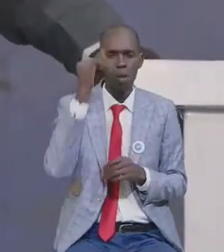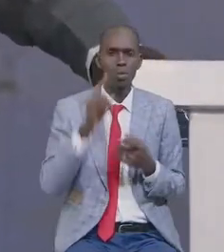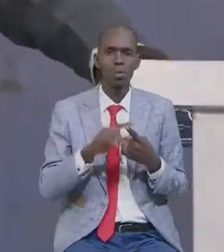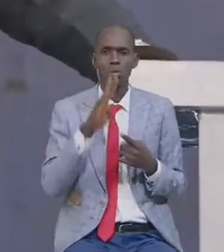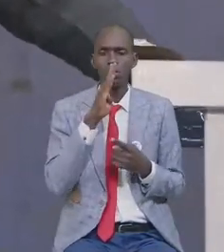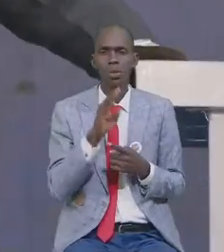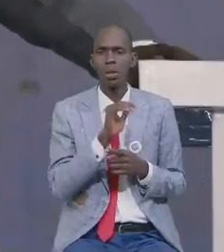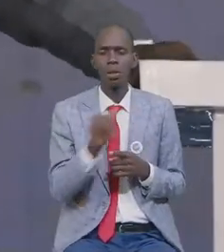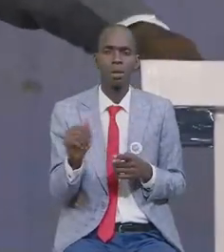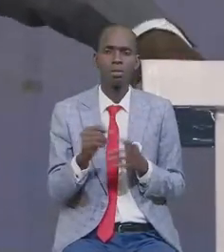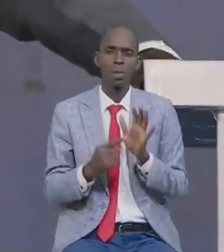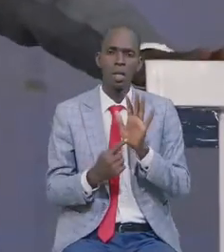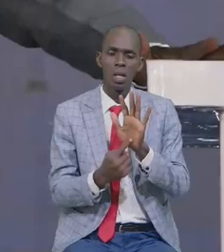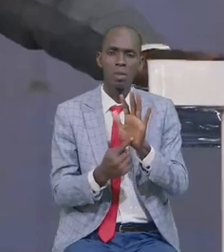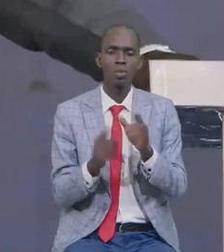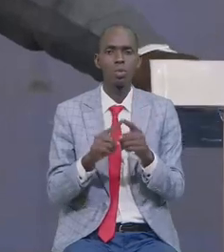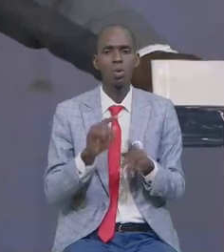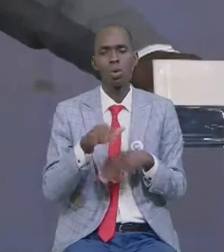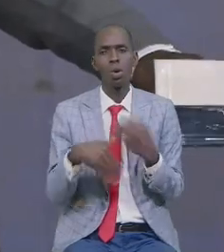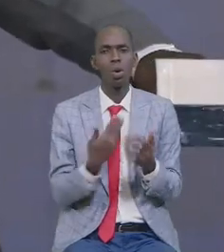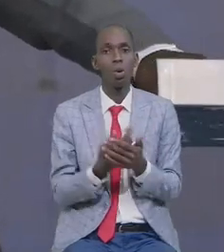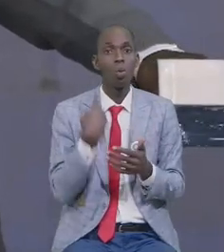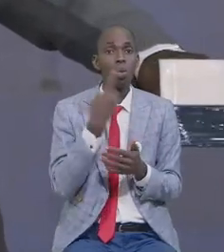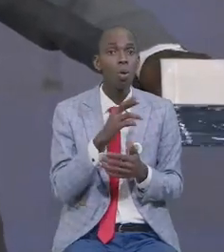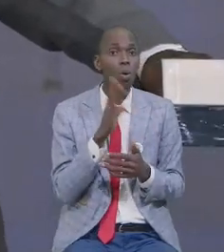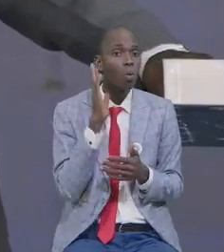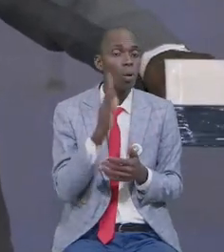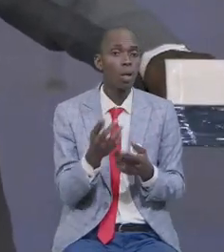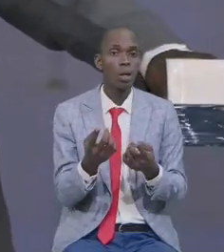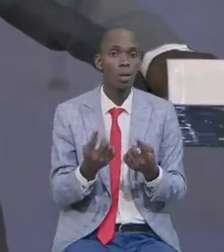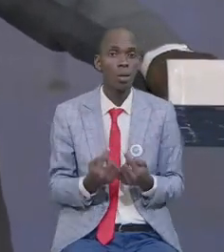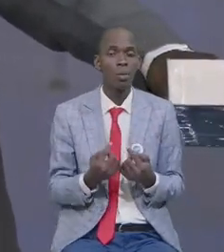modèle pour ceux qui viendraient recevoir la grâce.